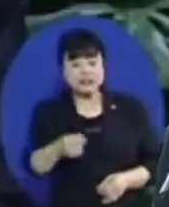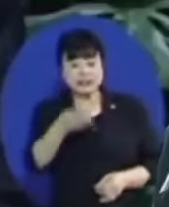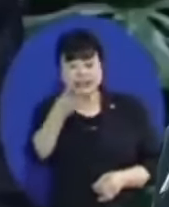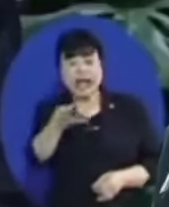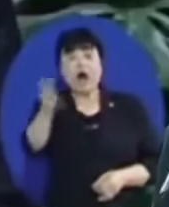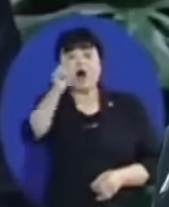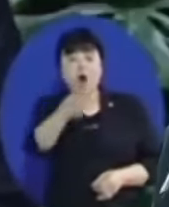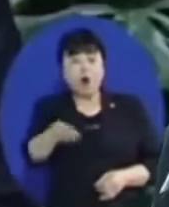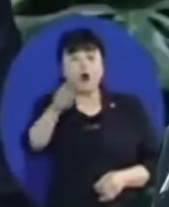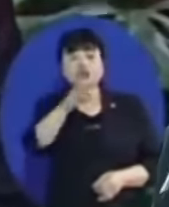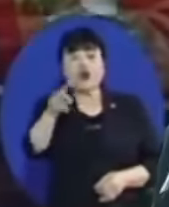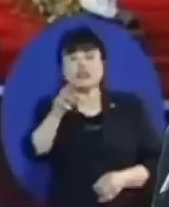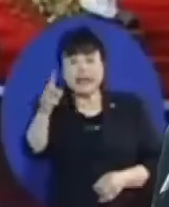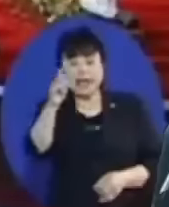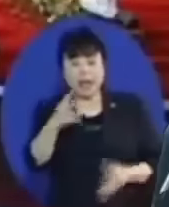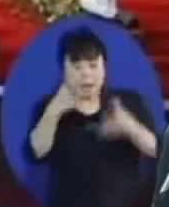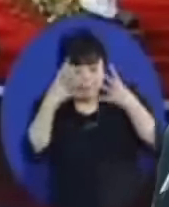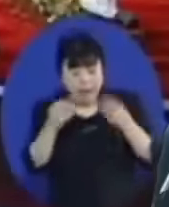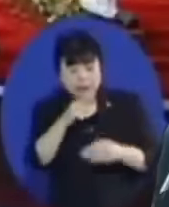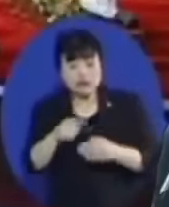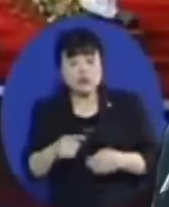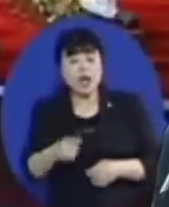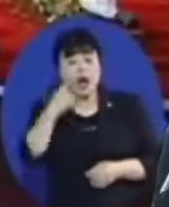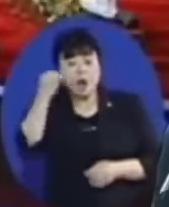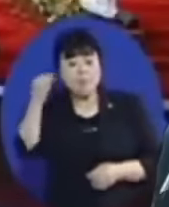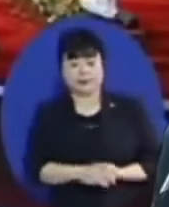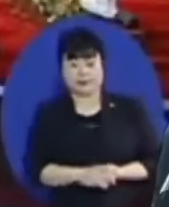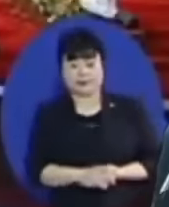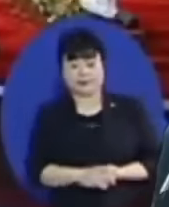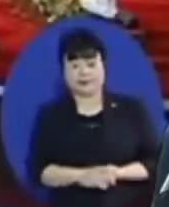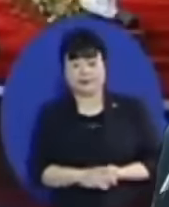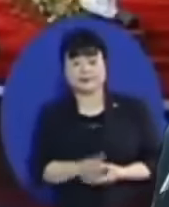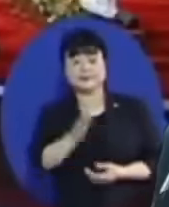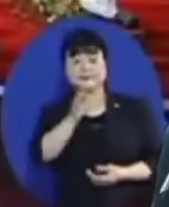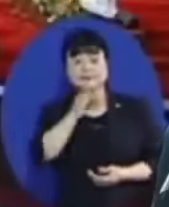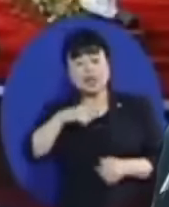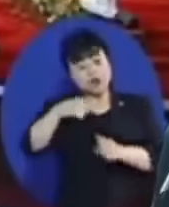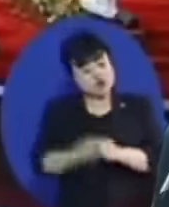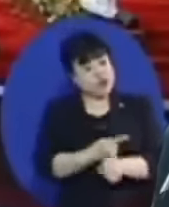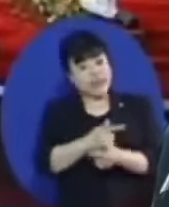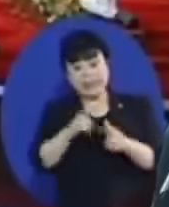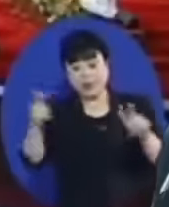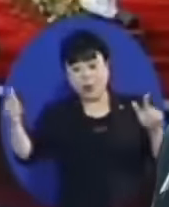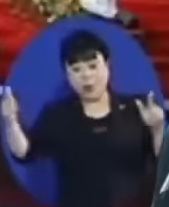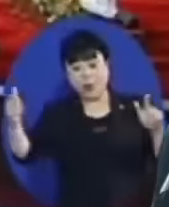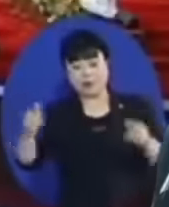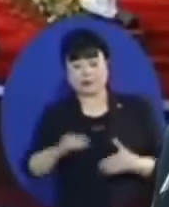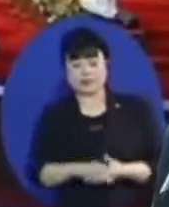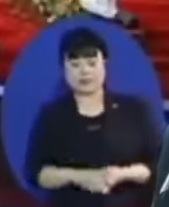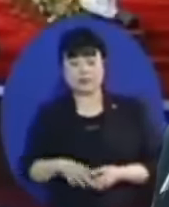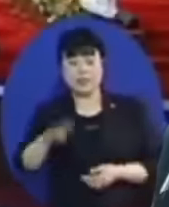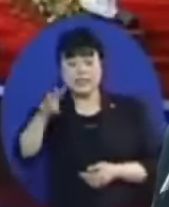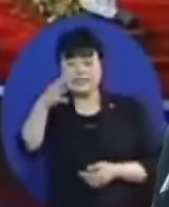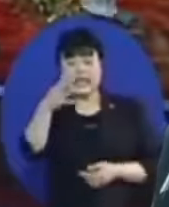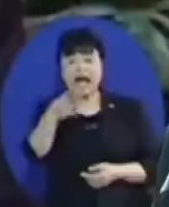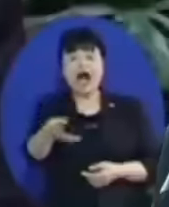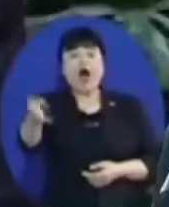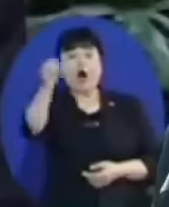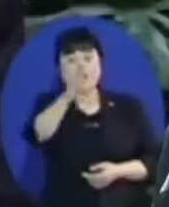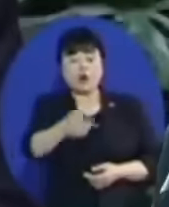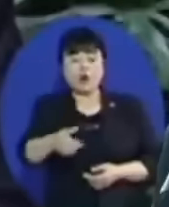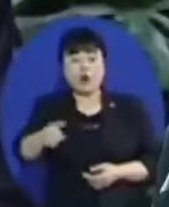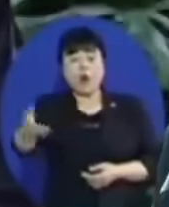중에 한 마리가 난자 속에 들어간 것입니다. 이거 여러분 우연이 된 것이 아니겠습니까? 4억 내지 5억 마리